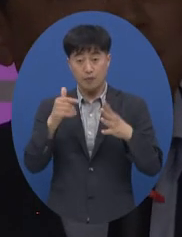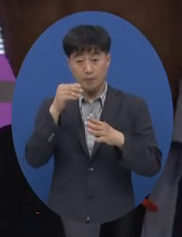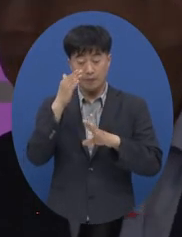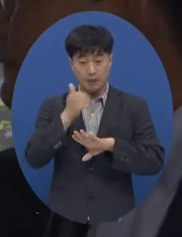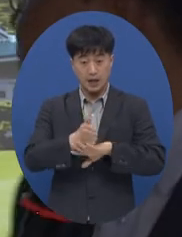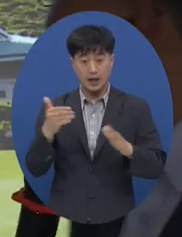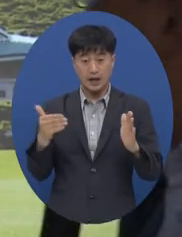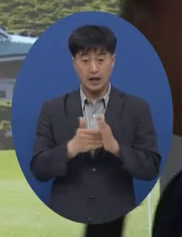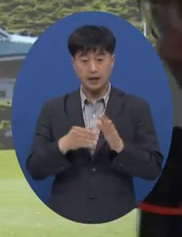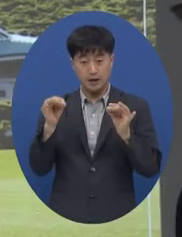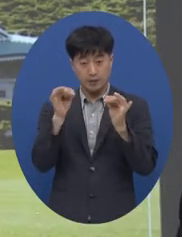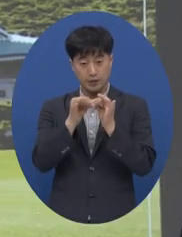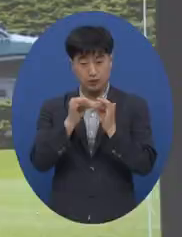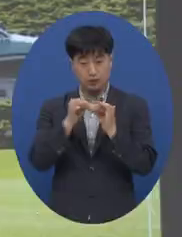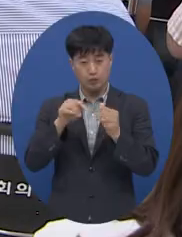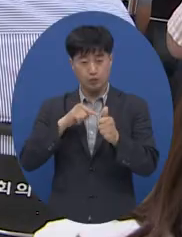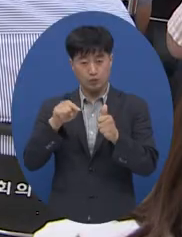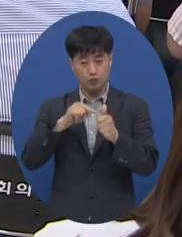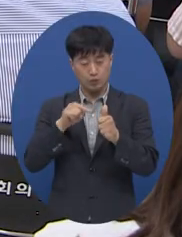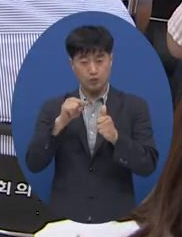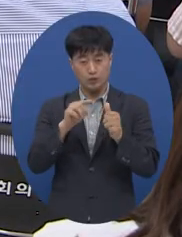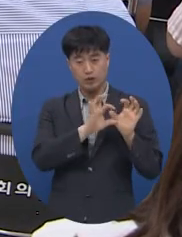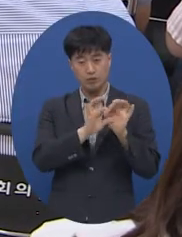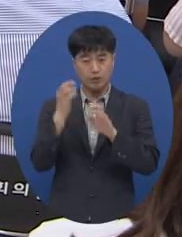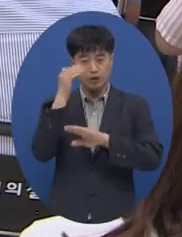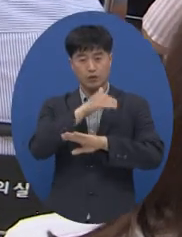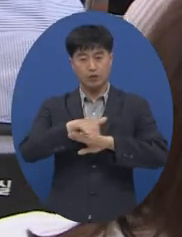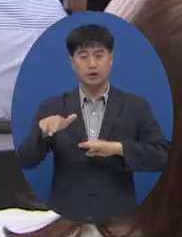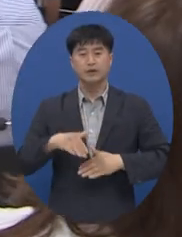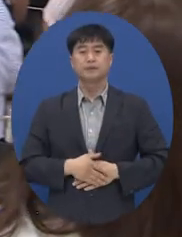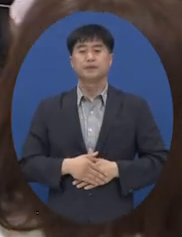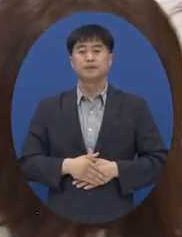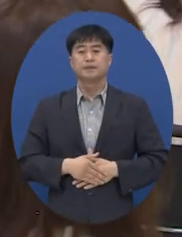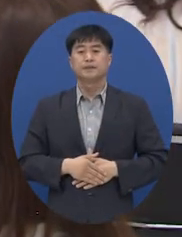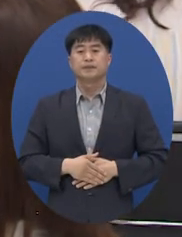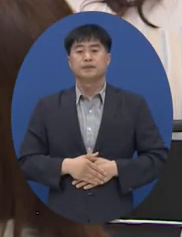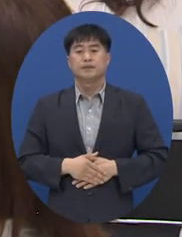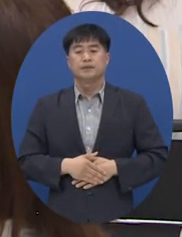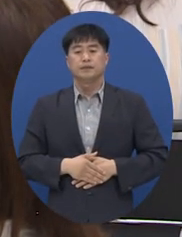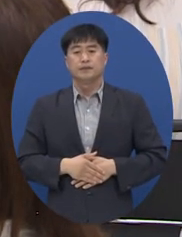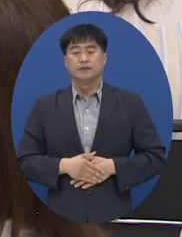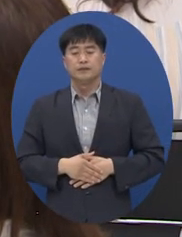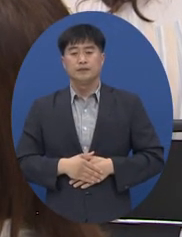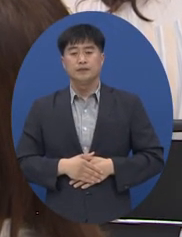맞춤형 교육을 이어나갈 계획입니다. 경기CCTV 최창순입니다.